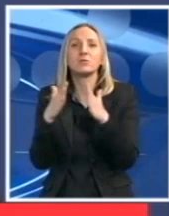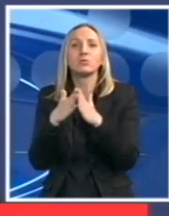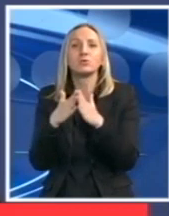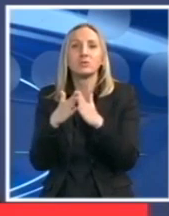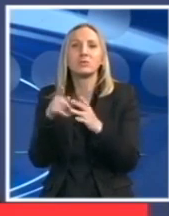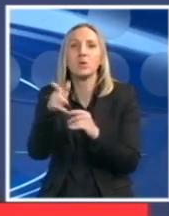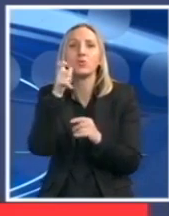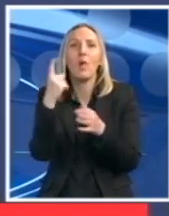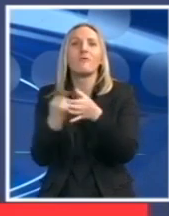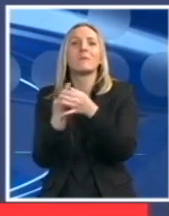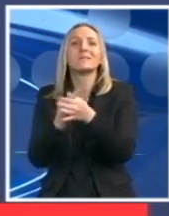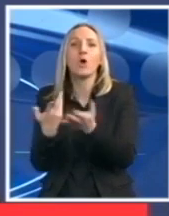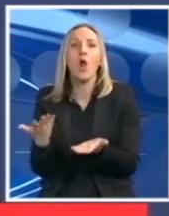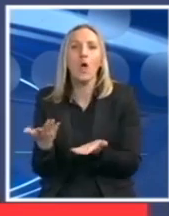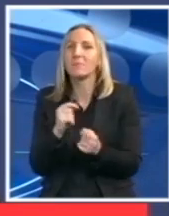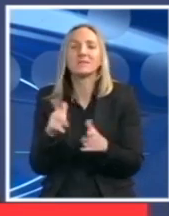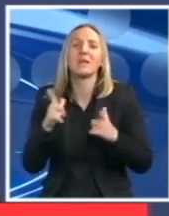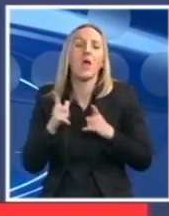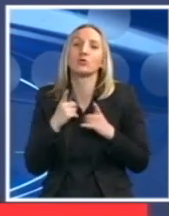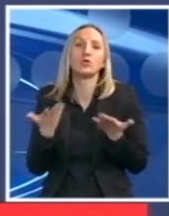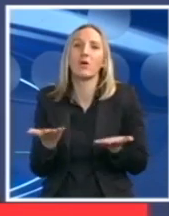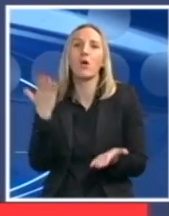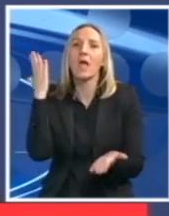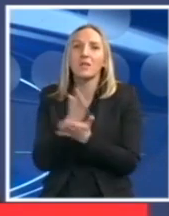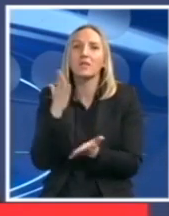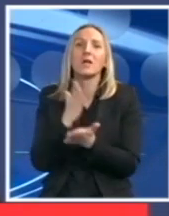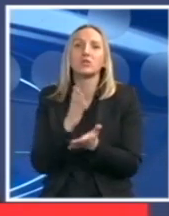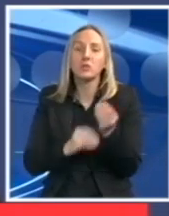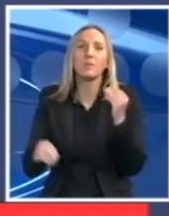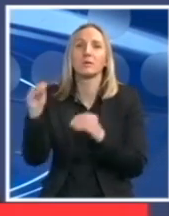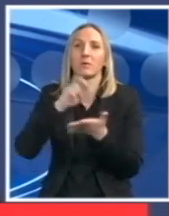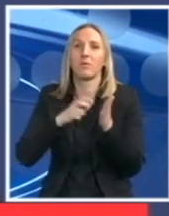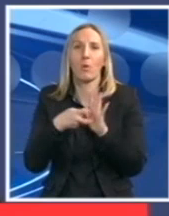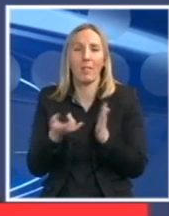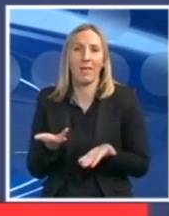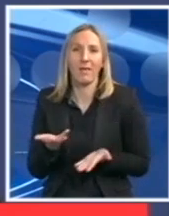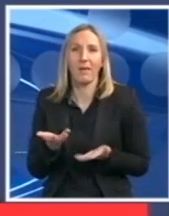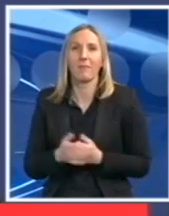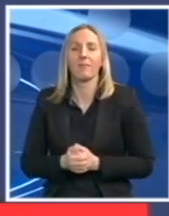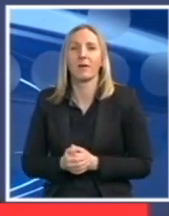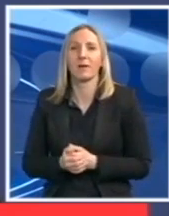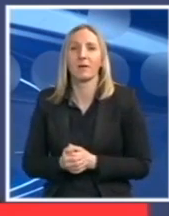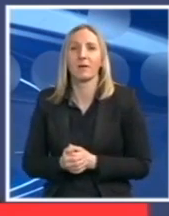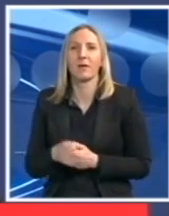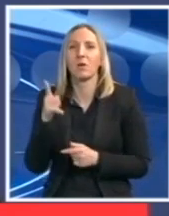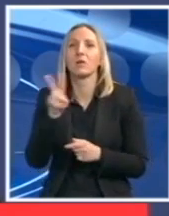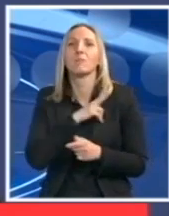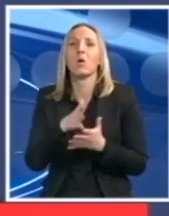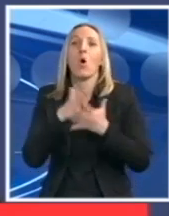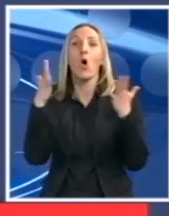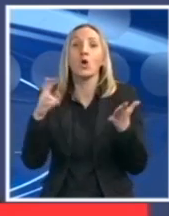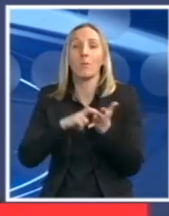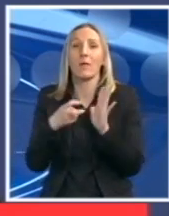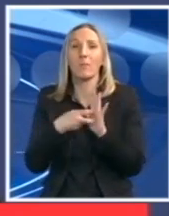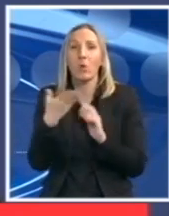izolovano, pa se i ne očekuje tu da će biti nekih dodatnih problema. Oni inače imaju ogromne probleme samim tim